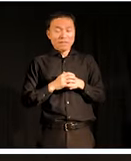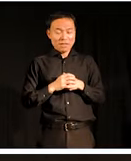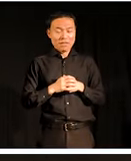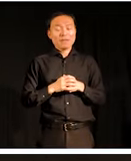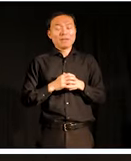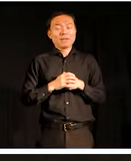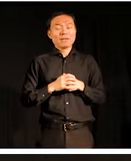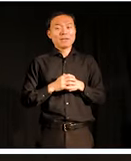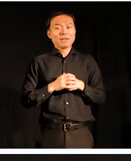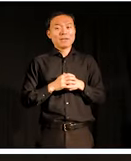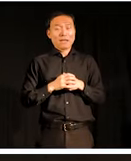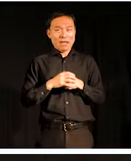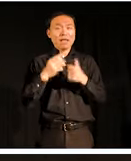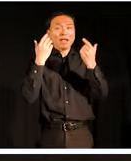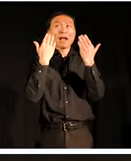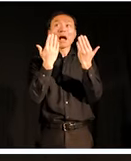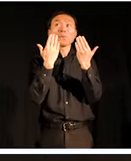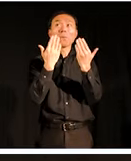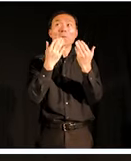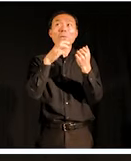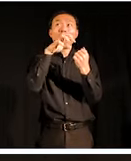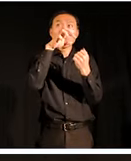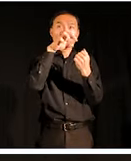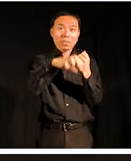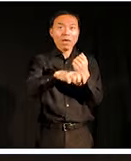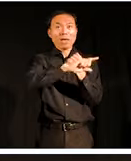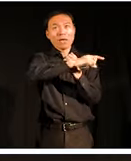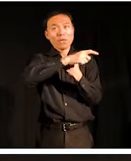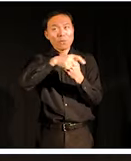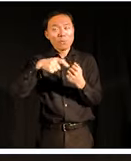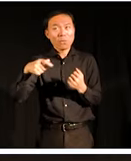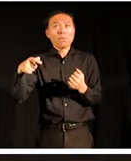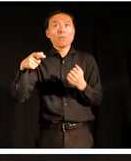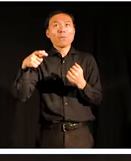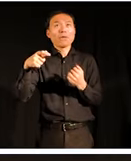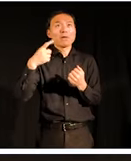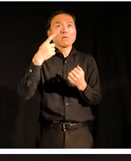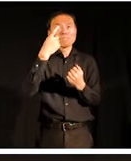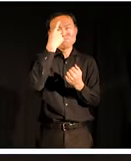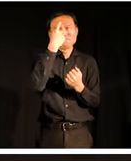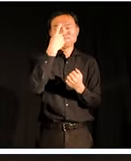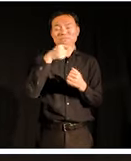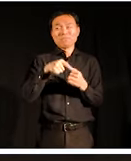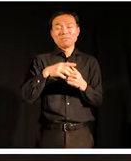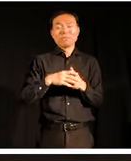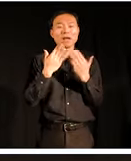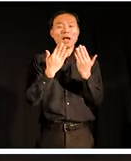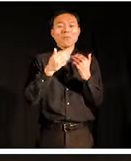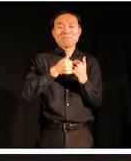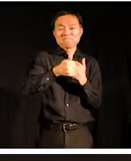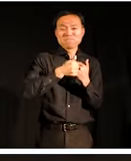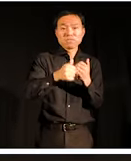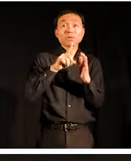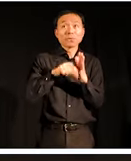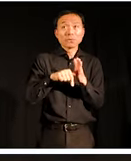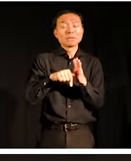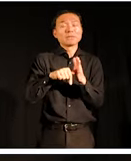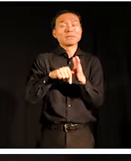であの学校でえ色々こうま学校に買う時にあの